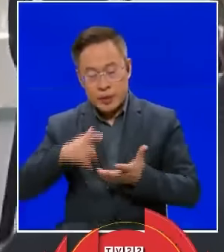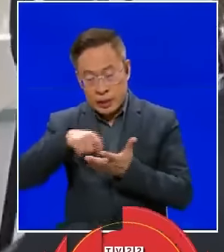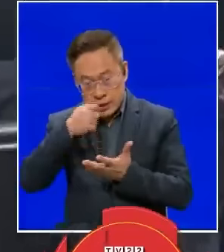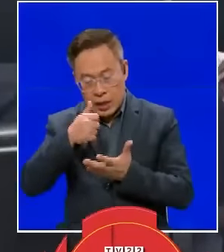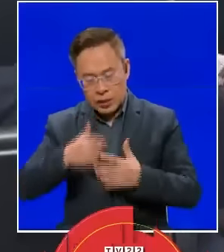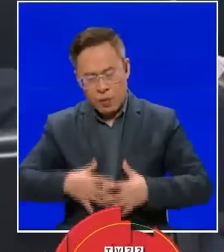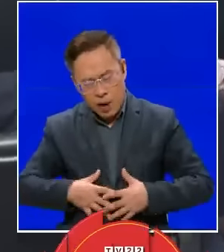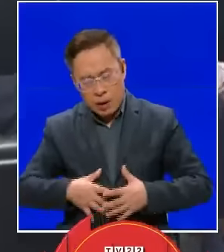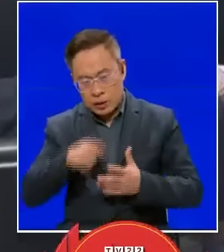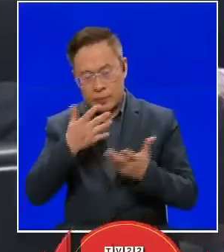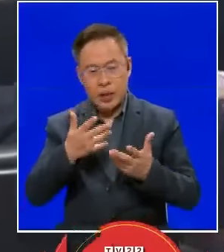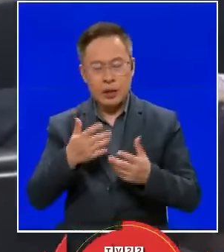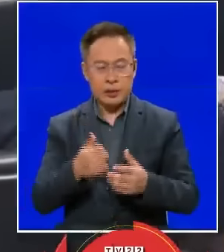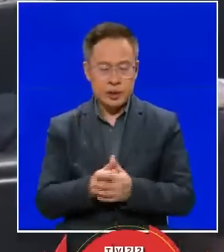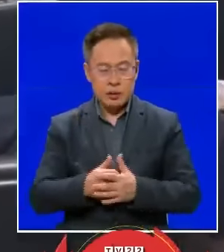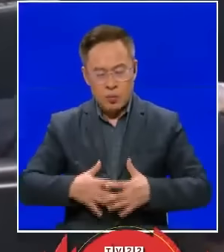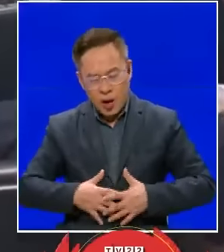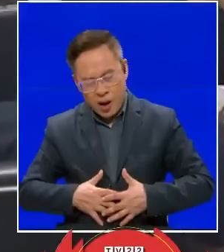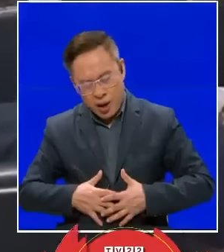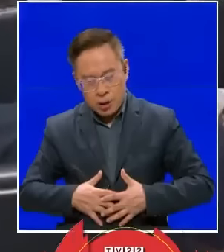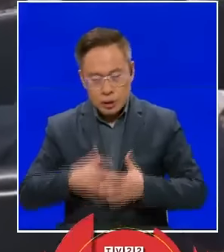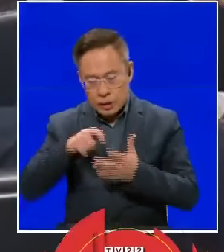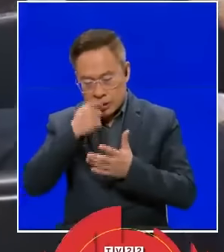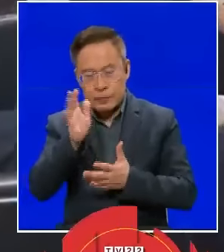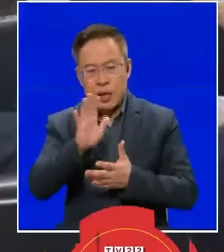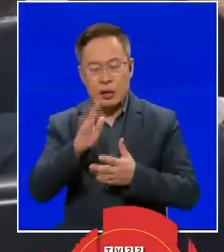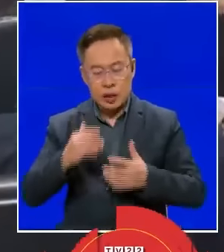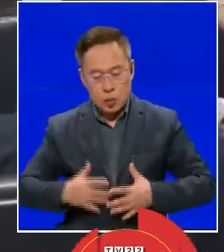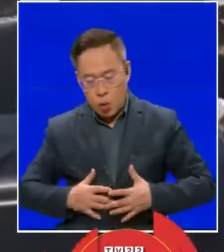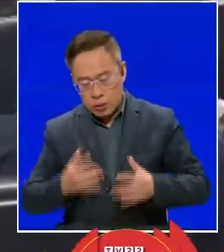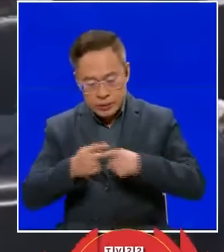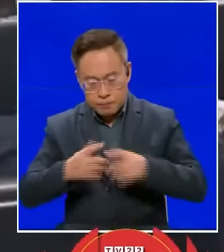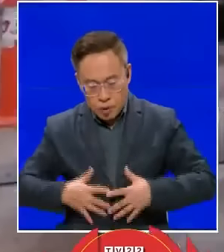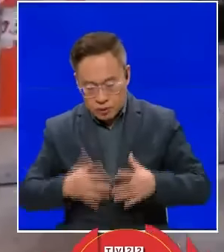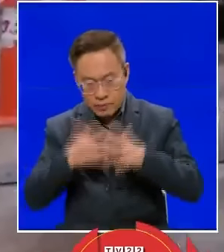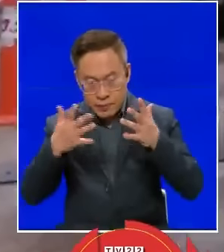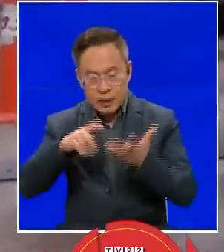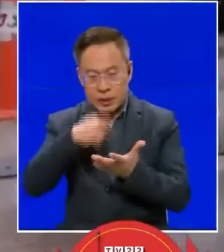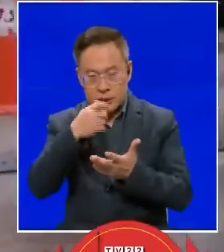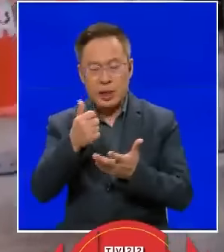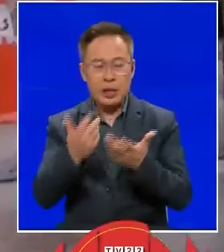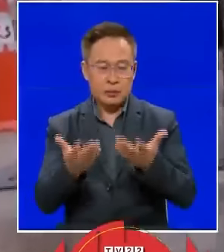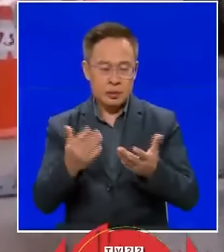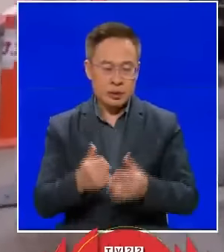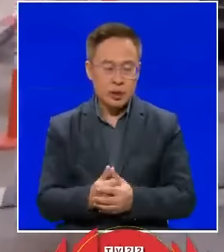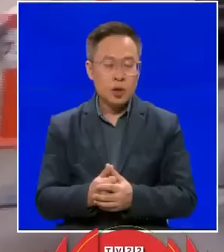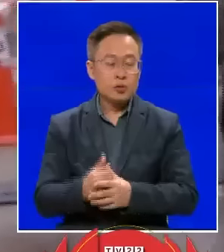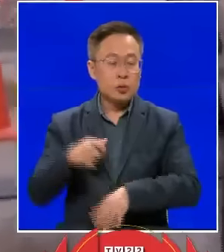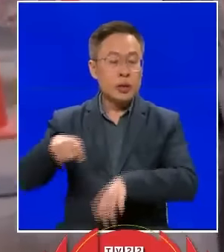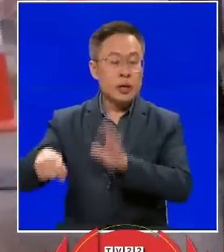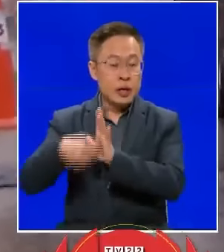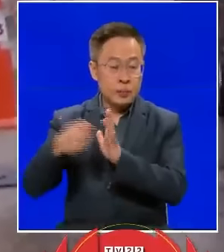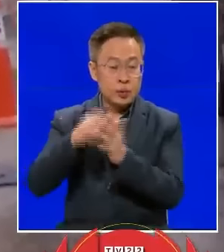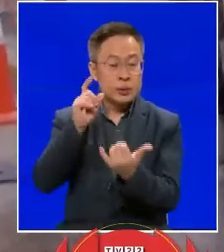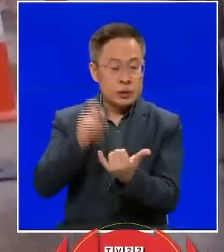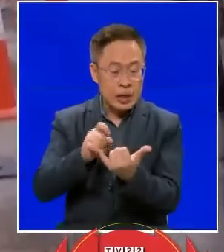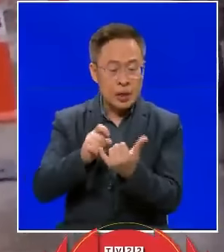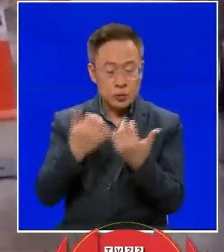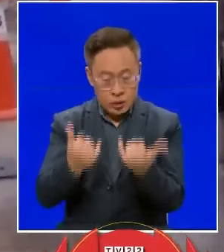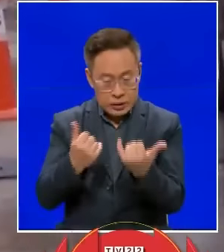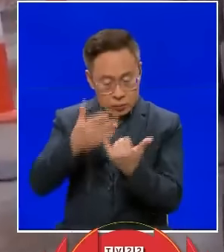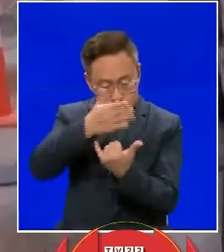ๆะหากช่วงไหนที่แน่นก็จะทานได้น้อยลงส่วนสาเหตุการเสียชีวิตนะคะนายแพทย์พงษ์พัฒบอกว่าเบื้องต้นยังไม่ทราบสาเหตุ